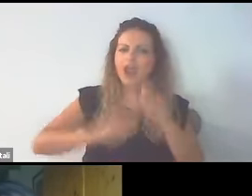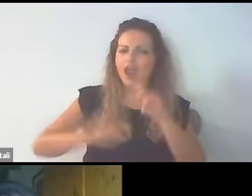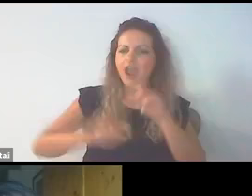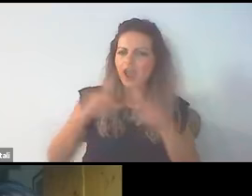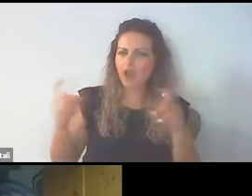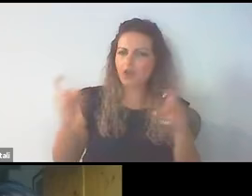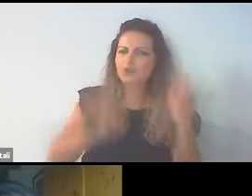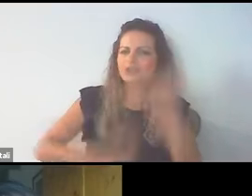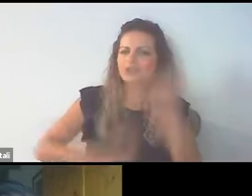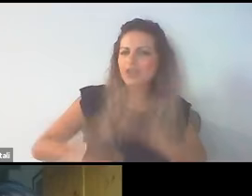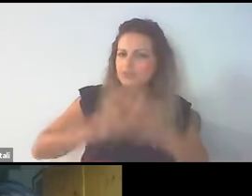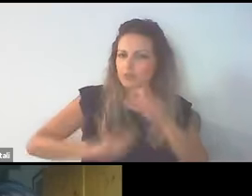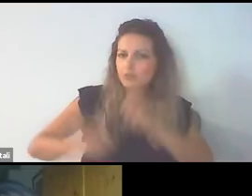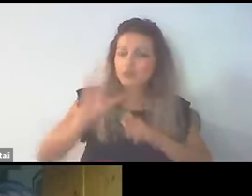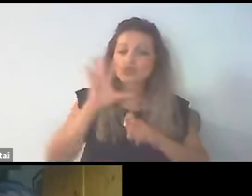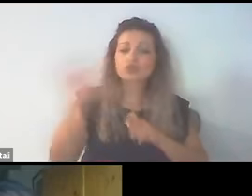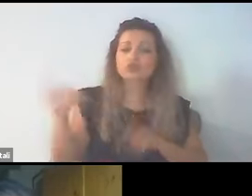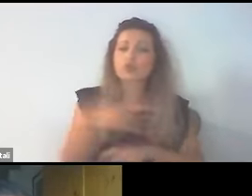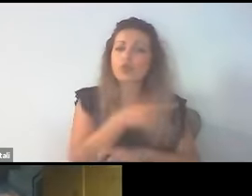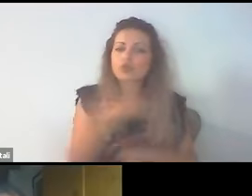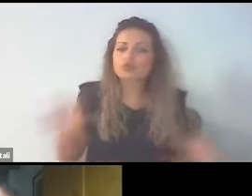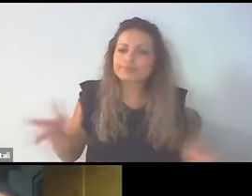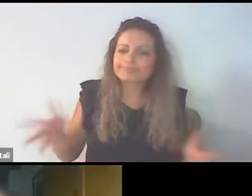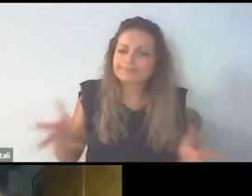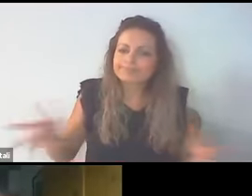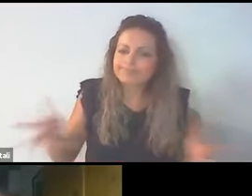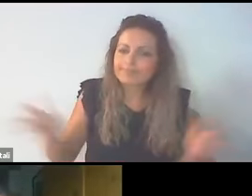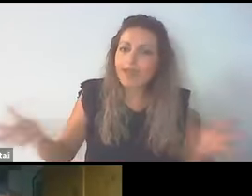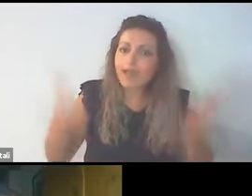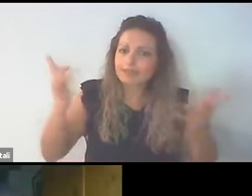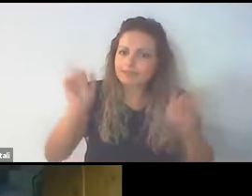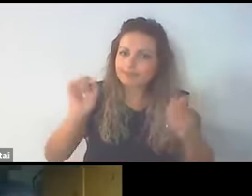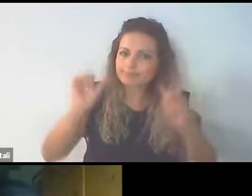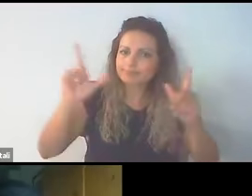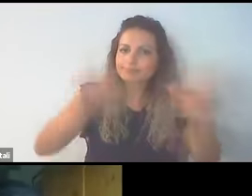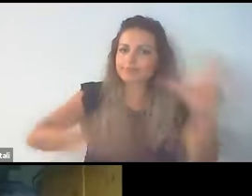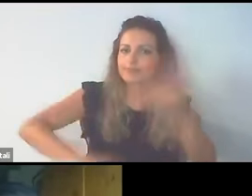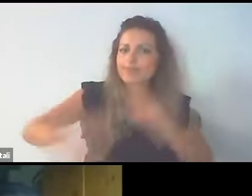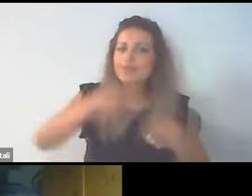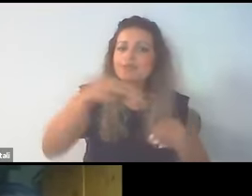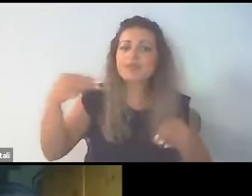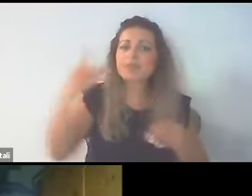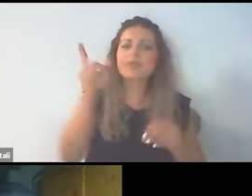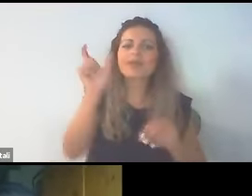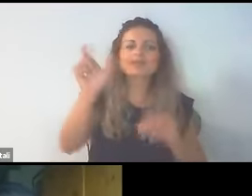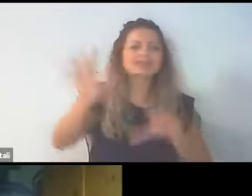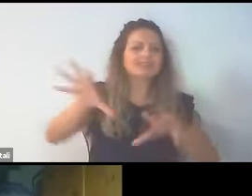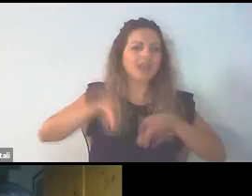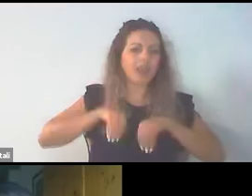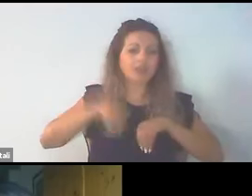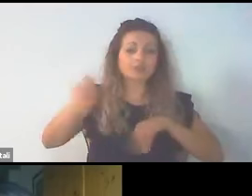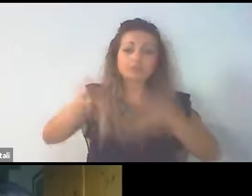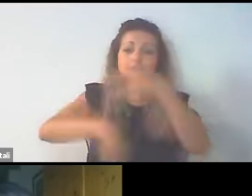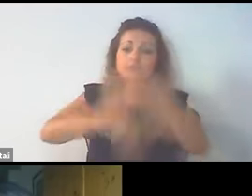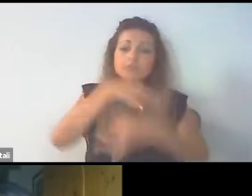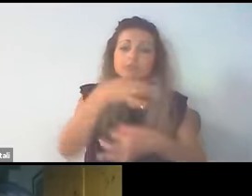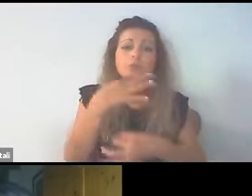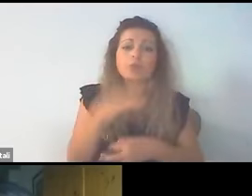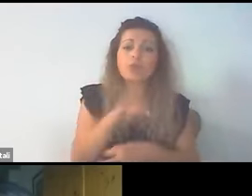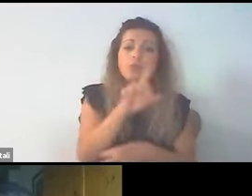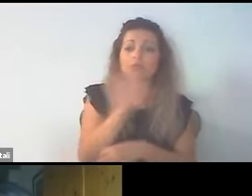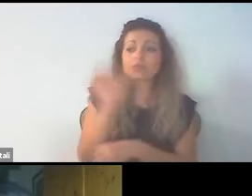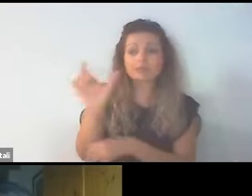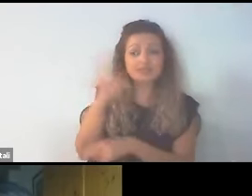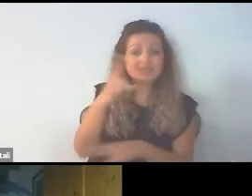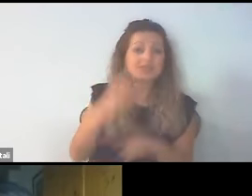ενδυναμώσουμε και να παροτρύνουμε τις συζητήσεις γύρω από την συνένεση, να εξηγήσουμε γιατί είναι σημαντική και να